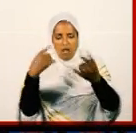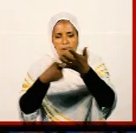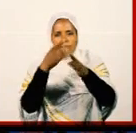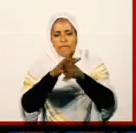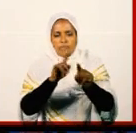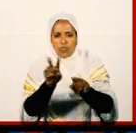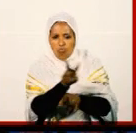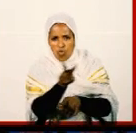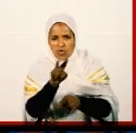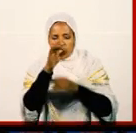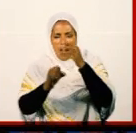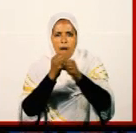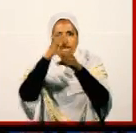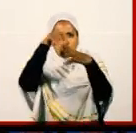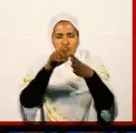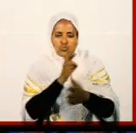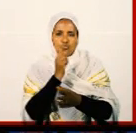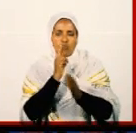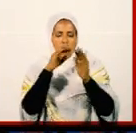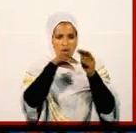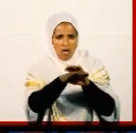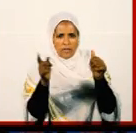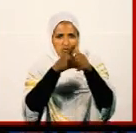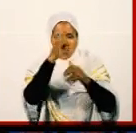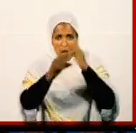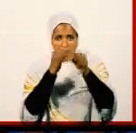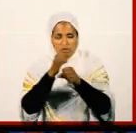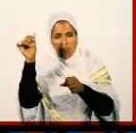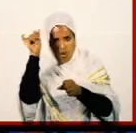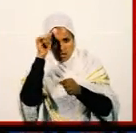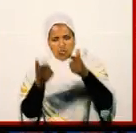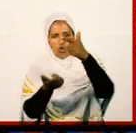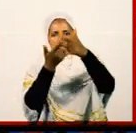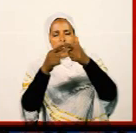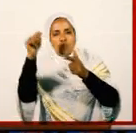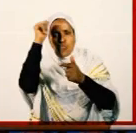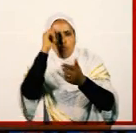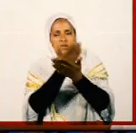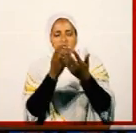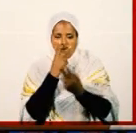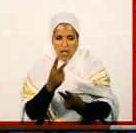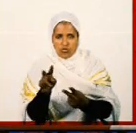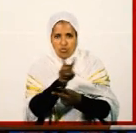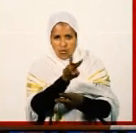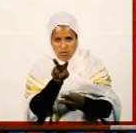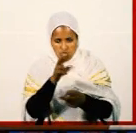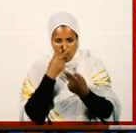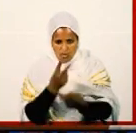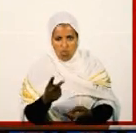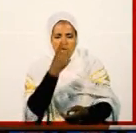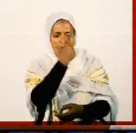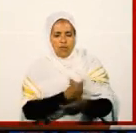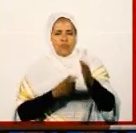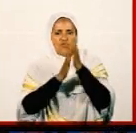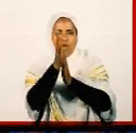በተለያየ በሁለት ዓመት ውስጥ ነው ሱባኤ የገቡት። እንግዲህ በመጀመሪያው ዓመት በዮሐንስ ነው፣ በሁለተኛው የቶማስን ነገር አይተው ነው። ይህንን ነገር ነው